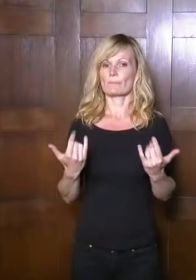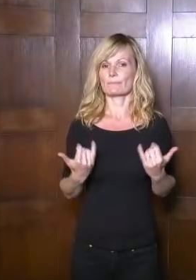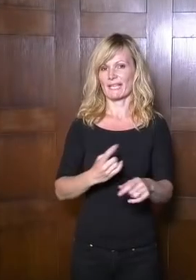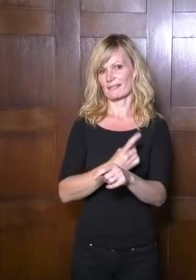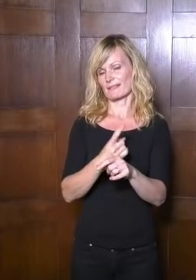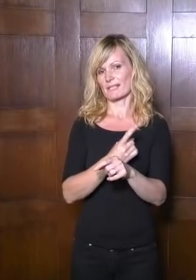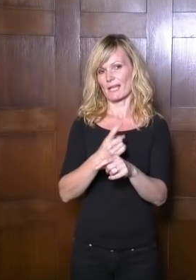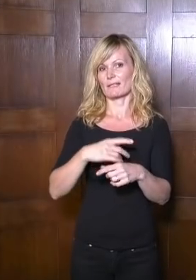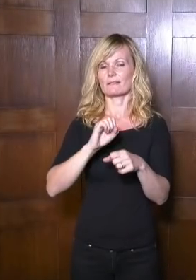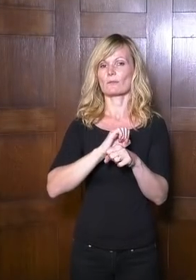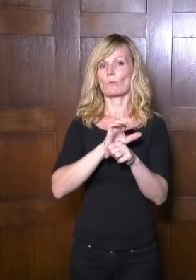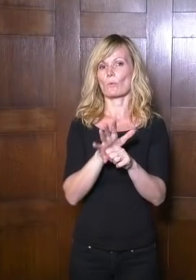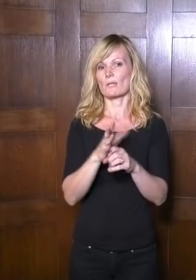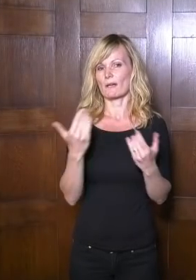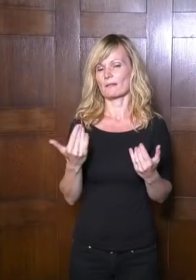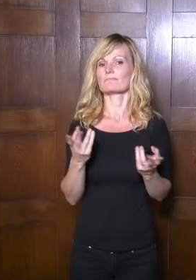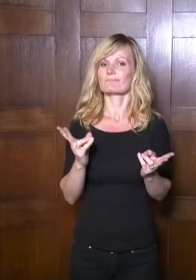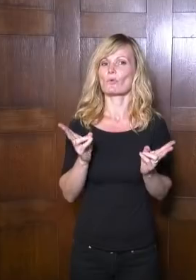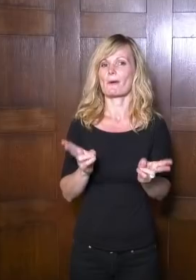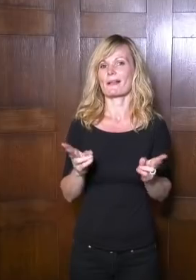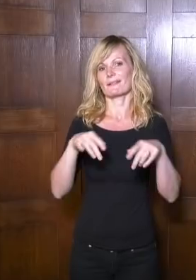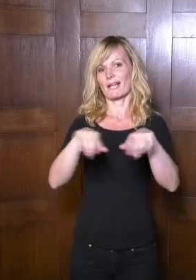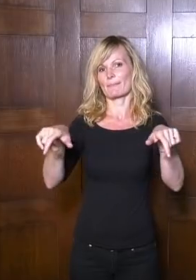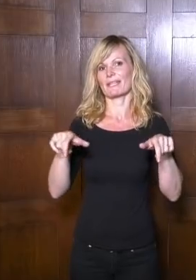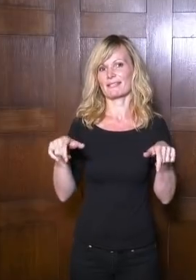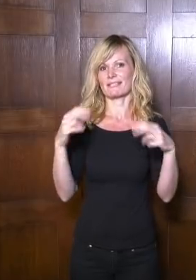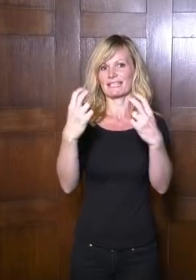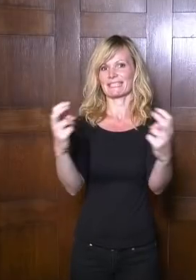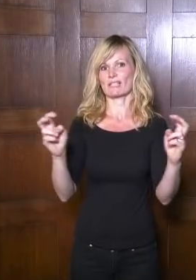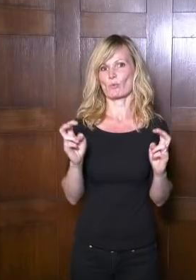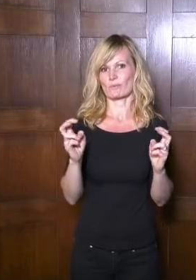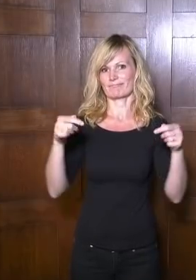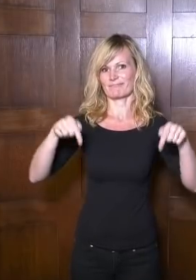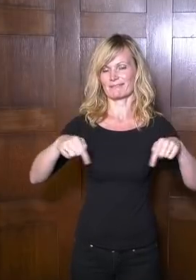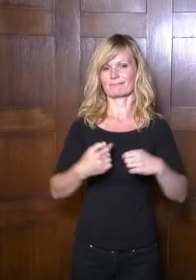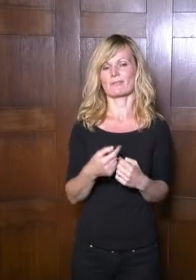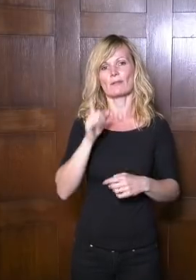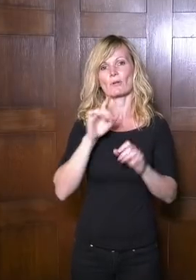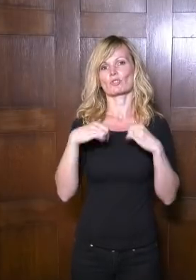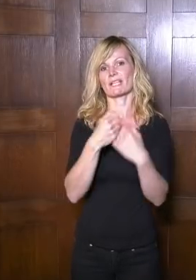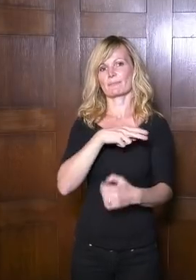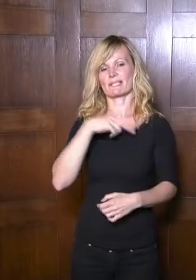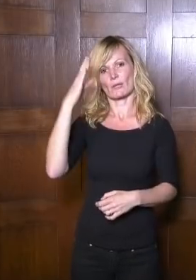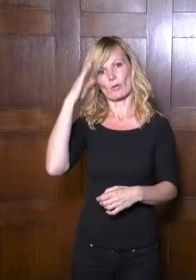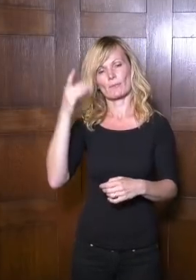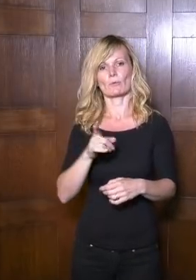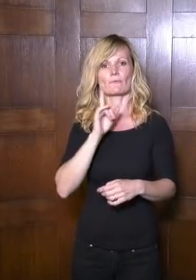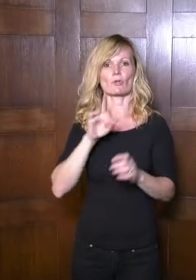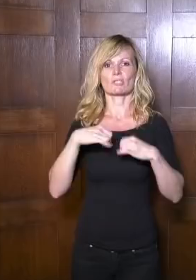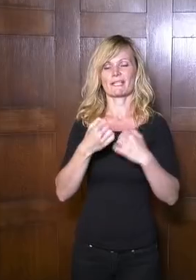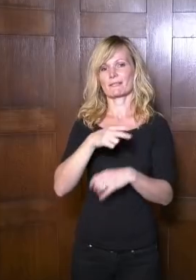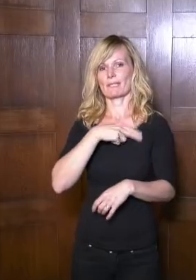die Kabinettssitzungen statt. Wir haben Frau Staatsministerin Köpping und Frau Staatsministerin